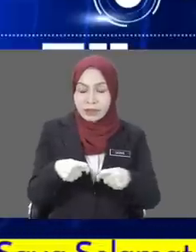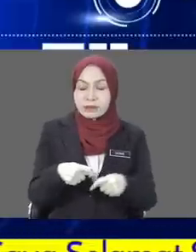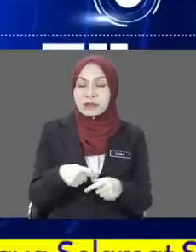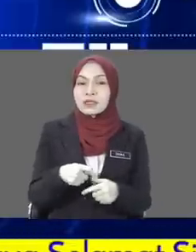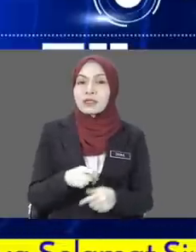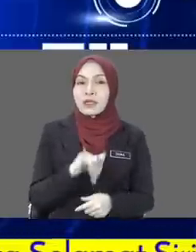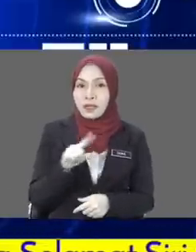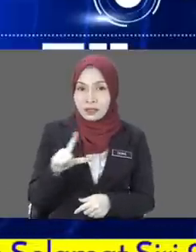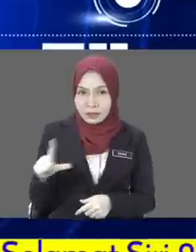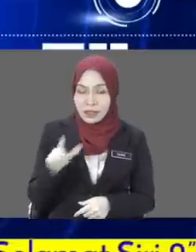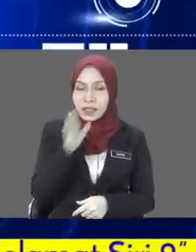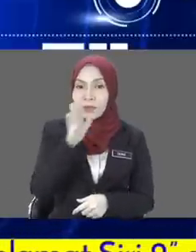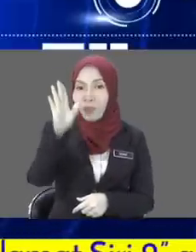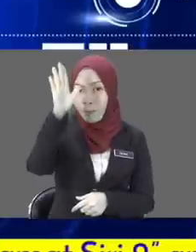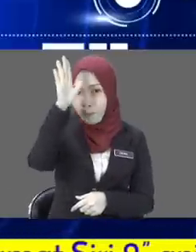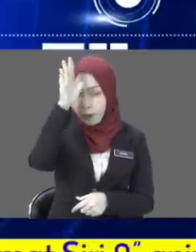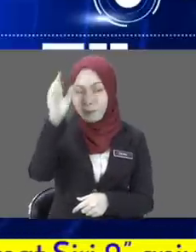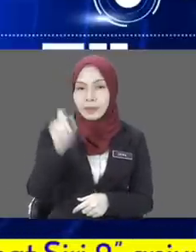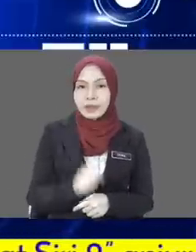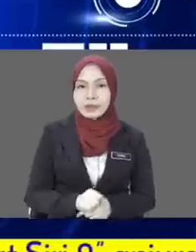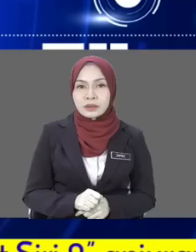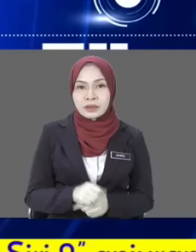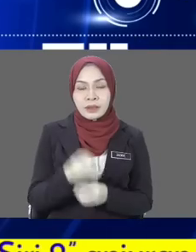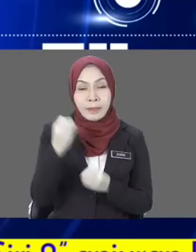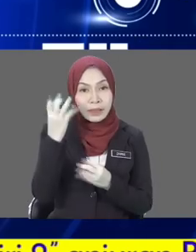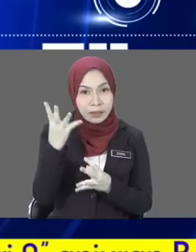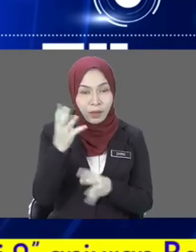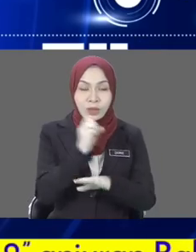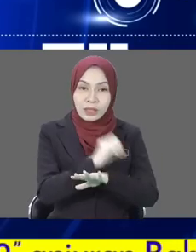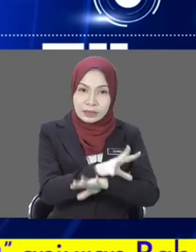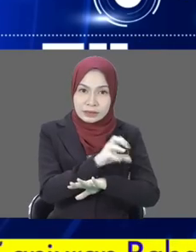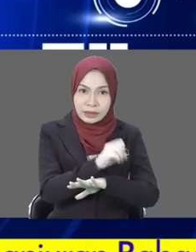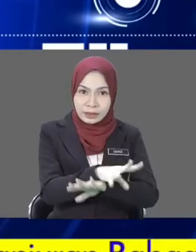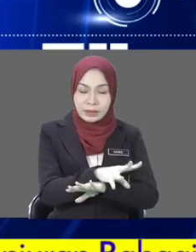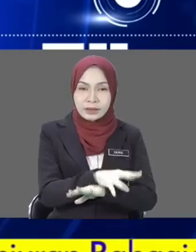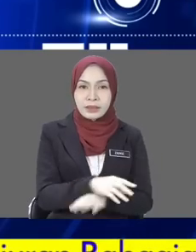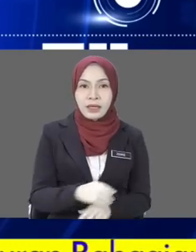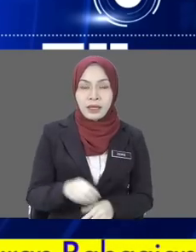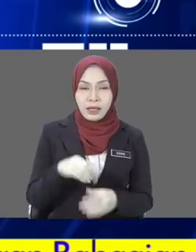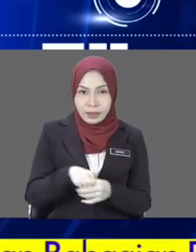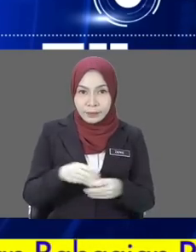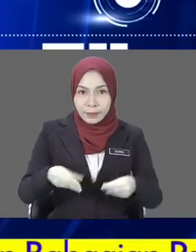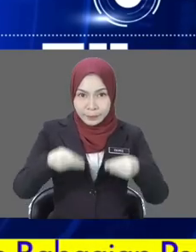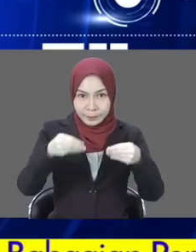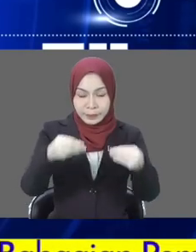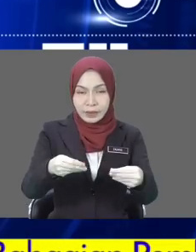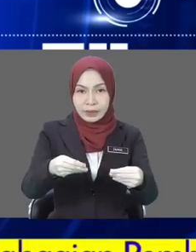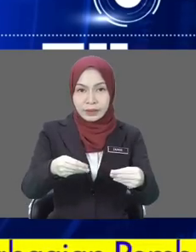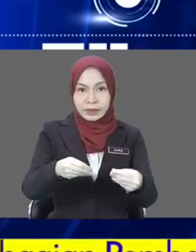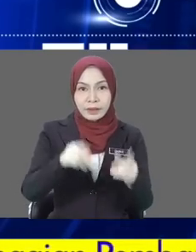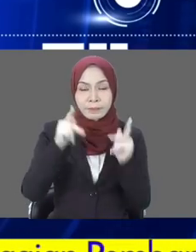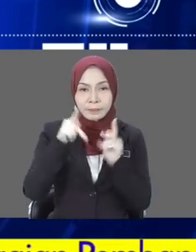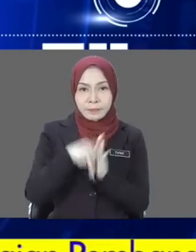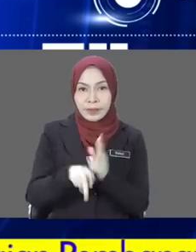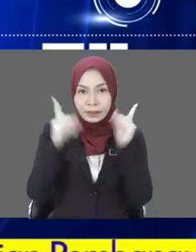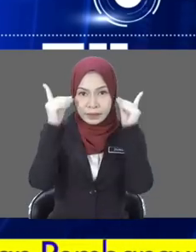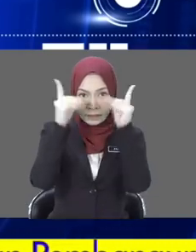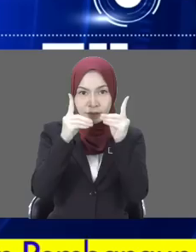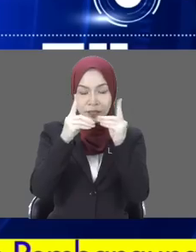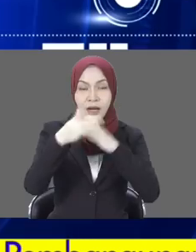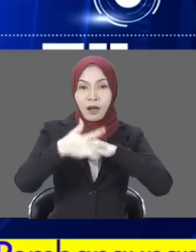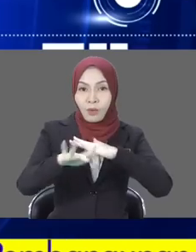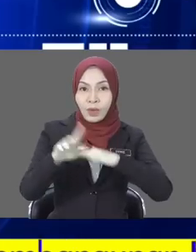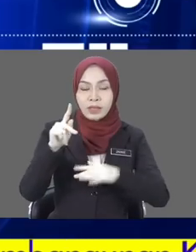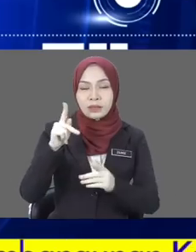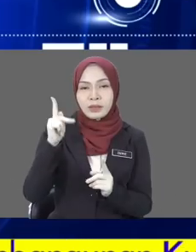baper disarankan agar memainkan peranan penting dalam memberikan pendidikan awal kepada anak-anak Contohnya